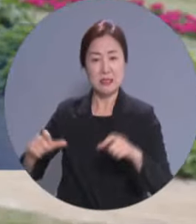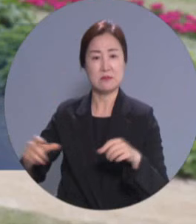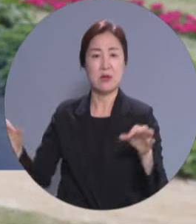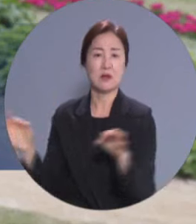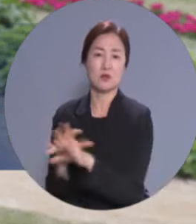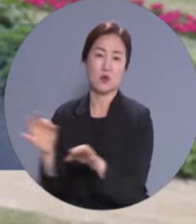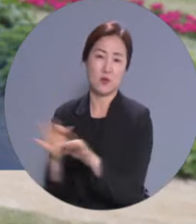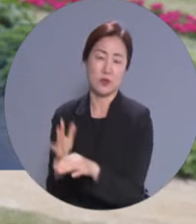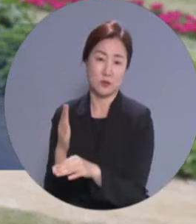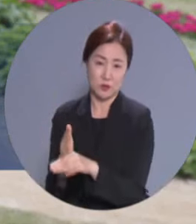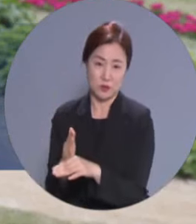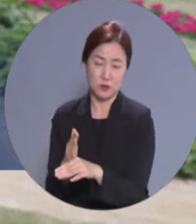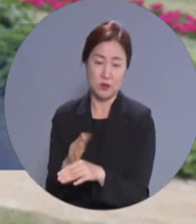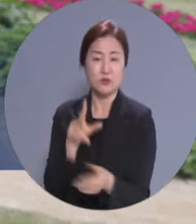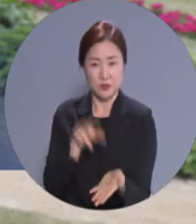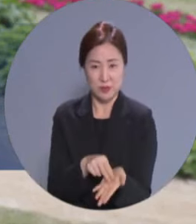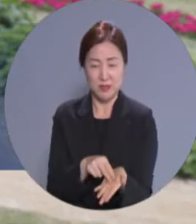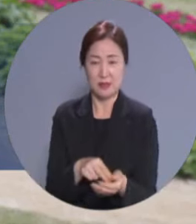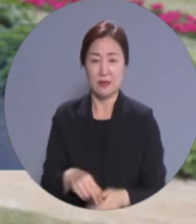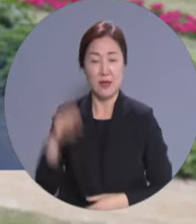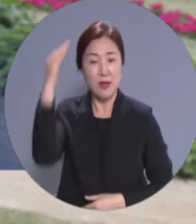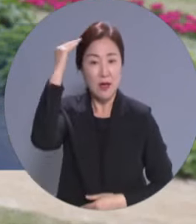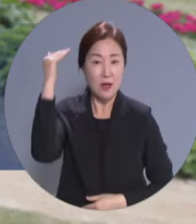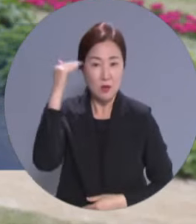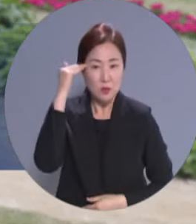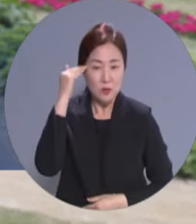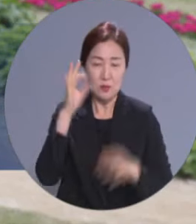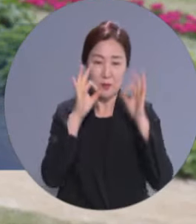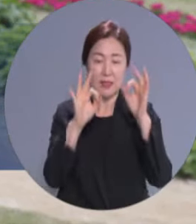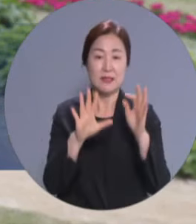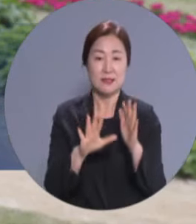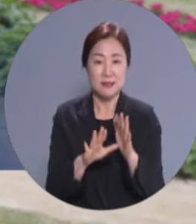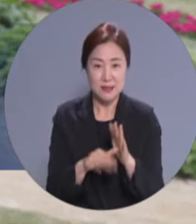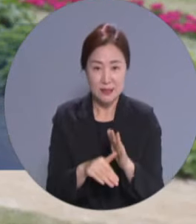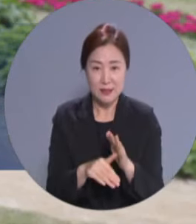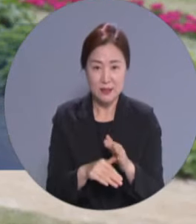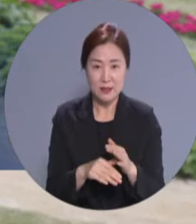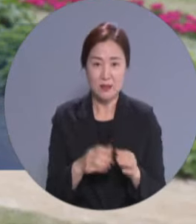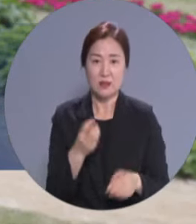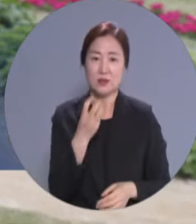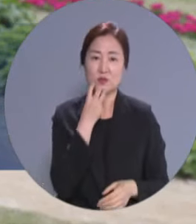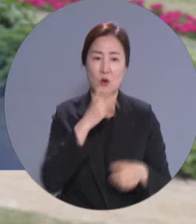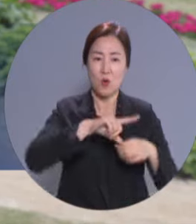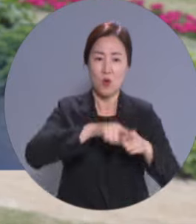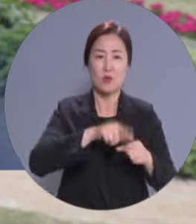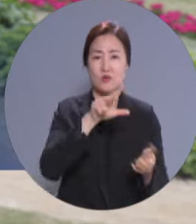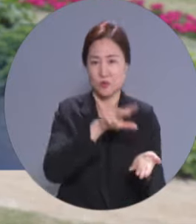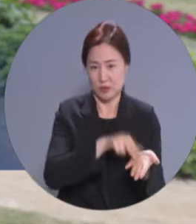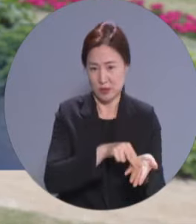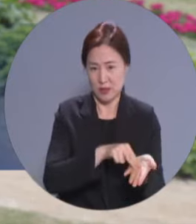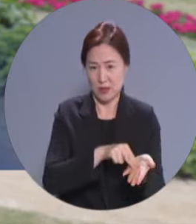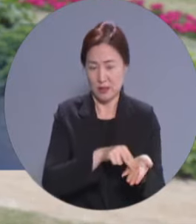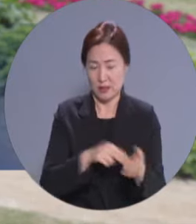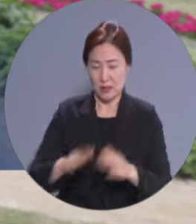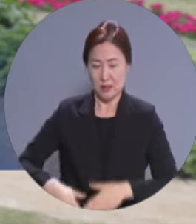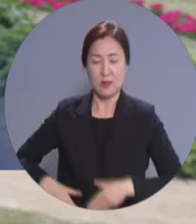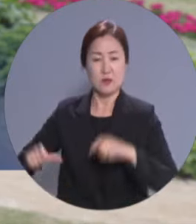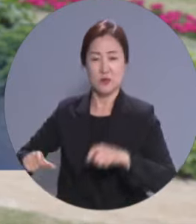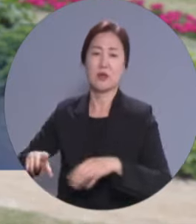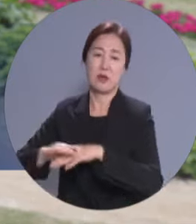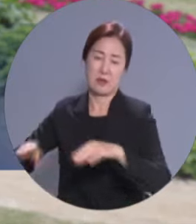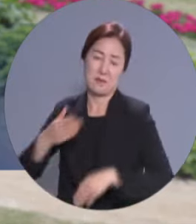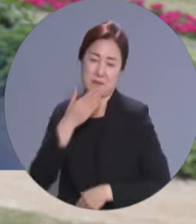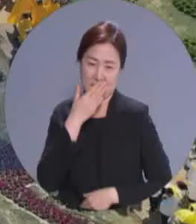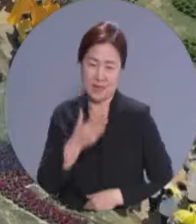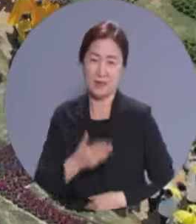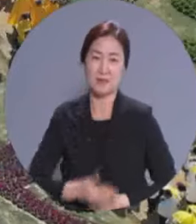있죠. 이제 우리 대한민국을 봤을 때 수도권 벨트의 이 문제점들은 남해안 벨트 이외에는 해결할